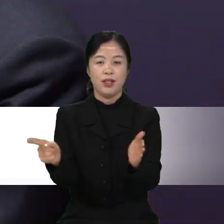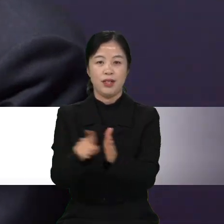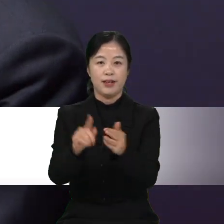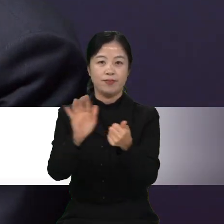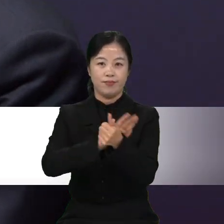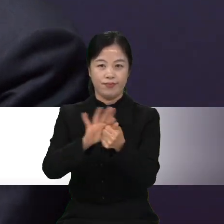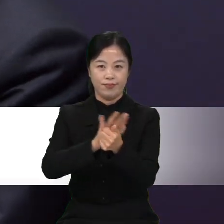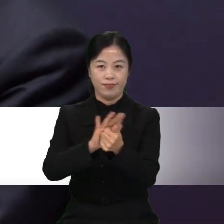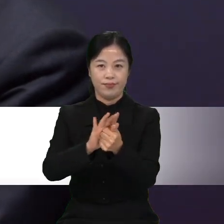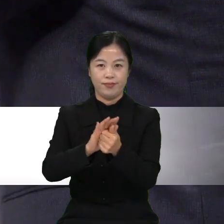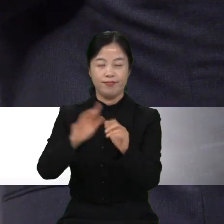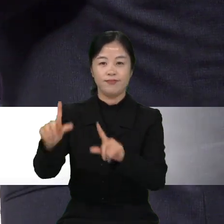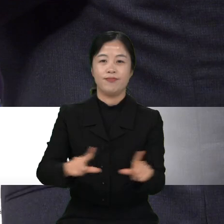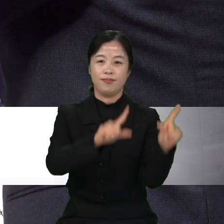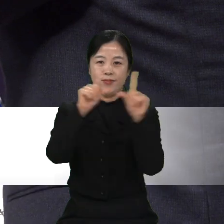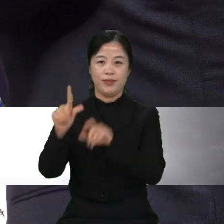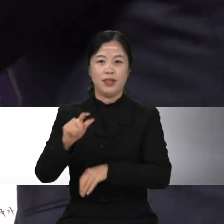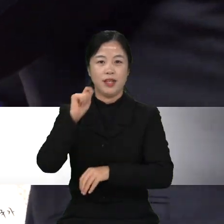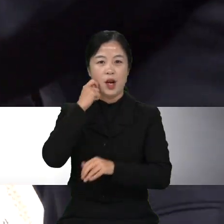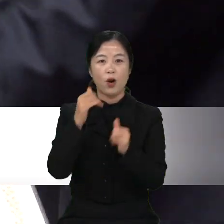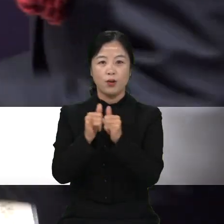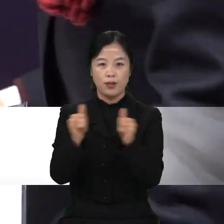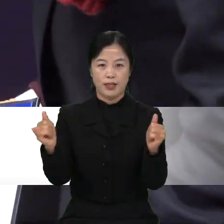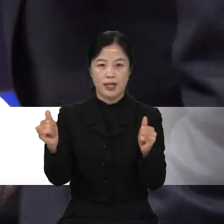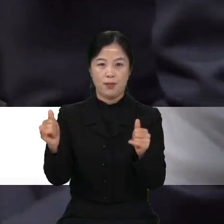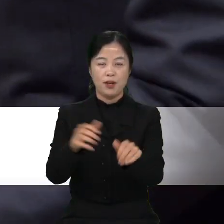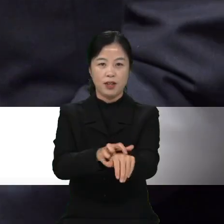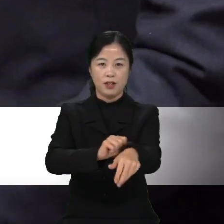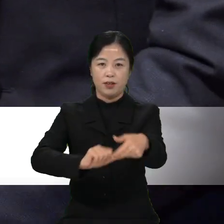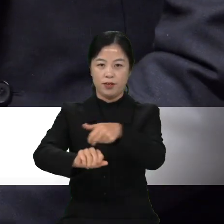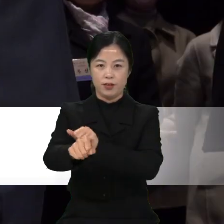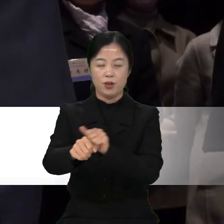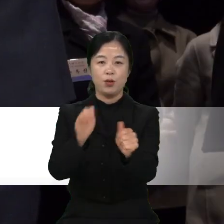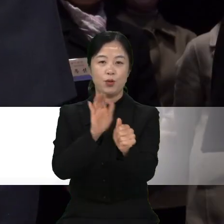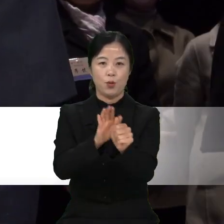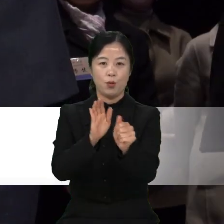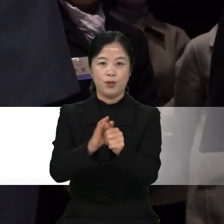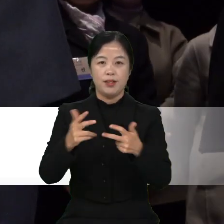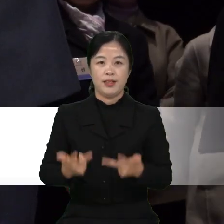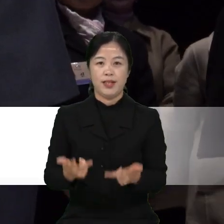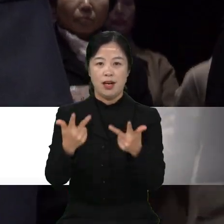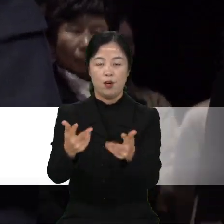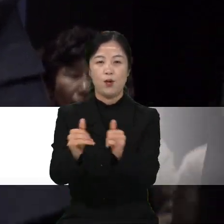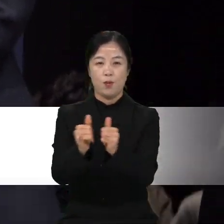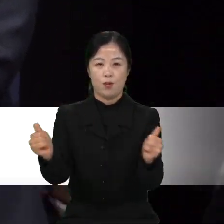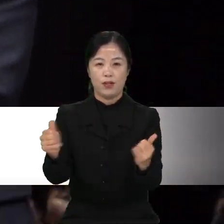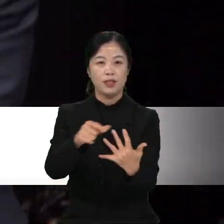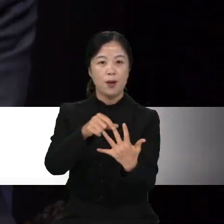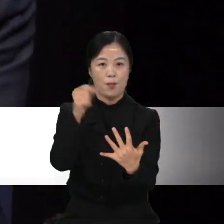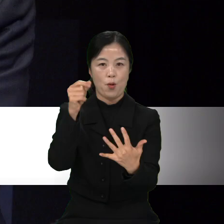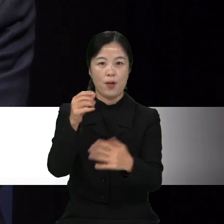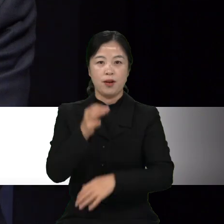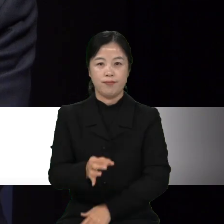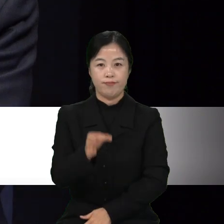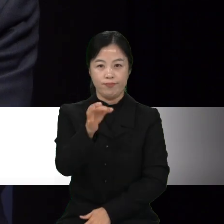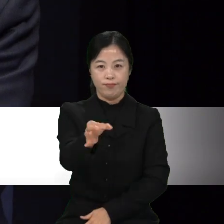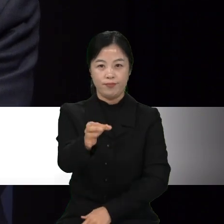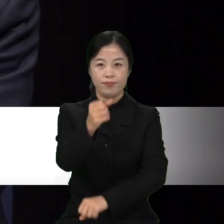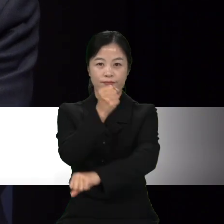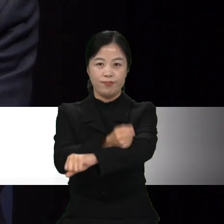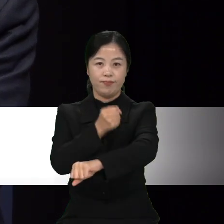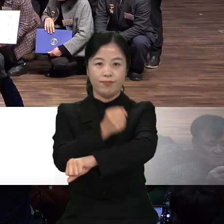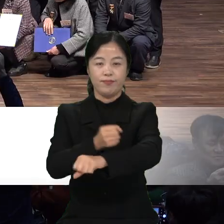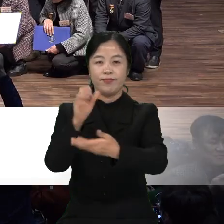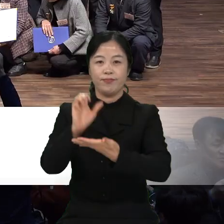마련됐으며 어려운 이웃에게 도움의 손길로 희망을 전한 자원봉사자들에 대한 정포 전수와 유공